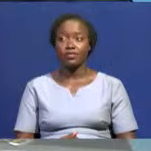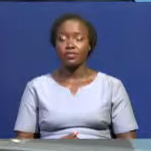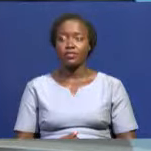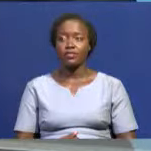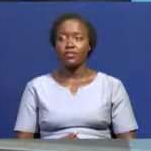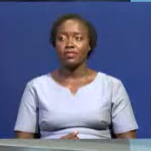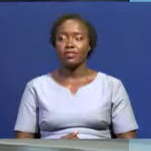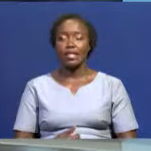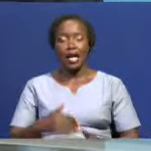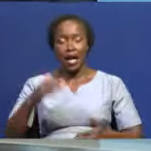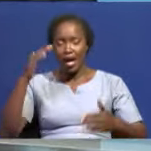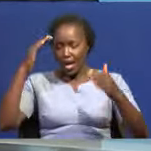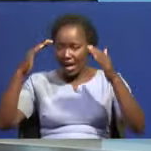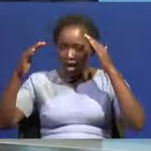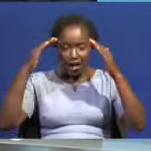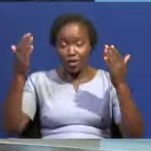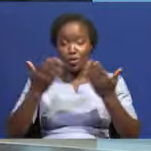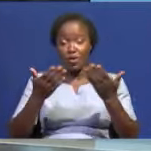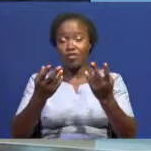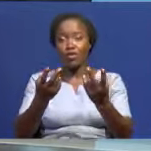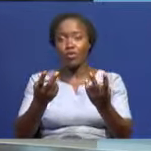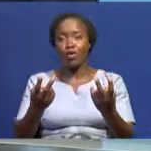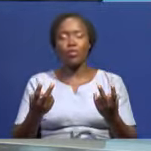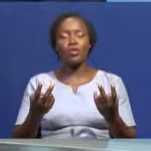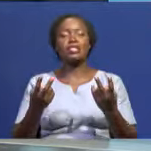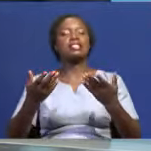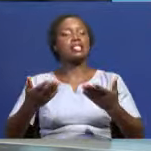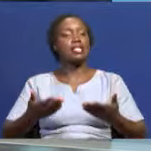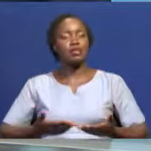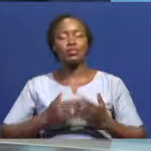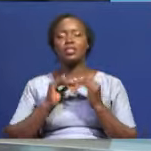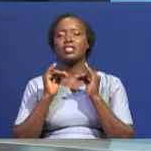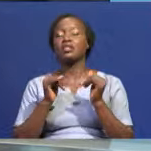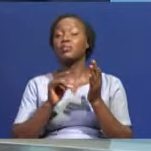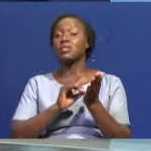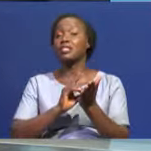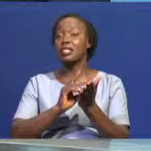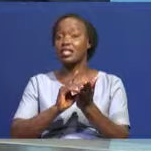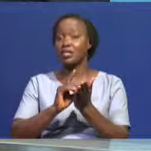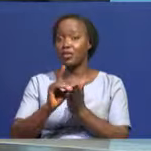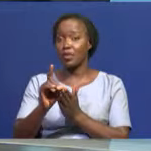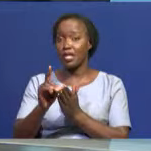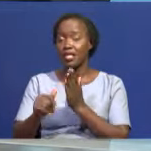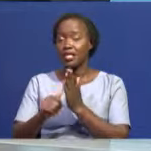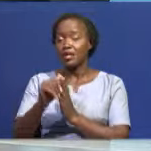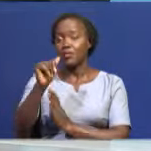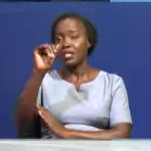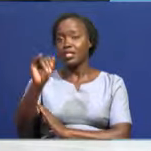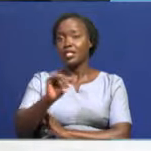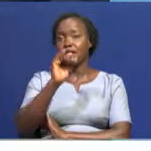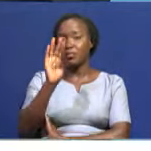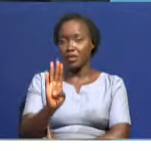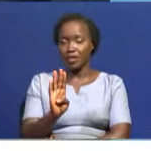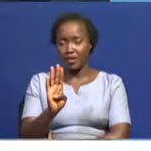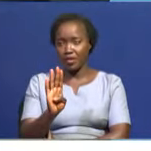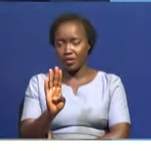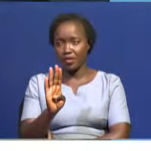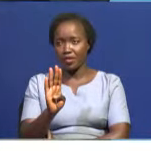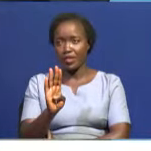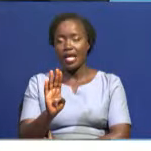Naam, asalamu alaykum mpenzi mtazamaji popote pale ulipo, hujambo na karibu kwenye taarifa za Darubini ya Channel 1. Naitwa Ahmed Jumabalo, kipenda niite